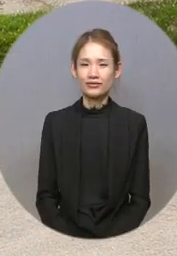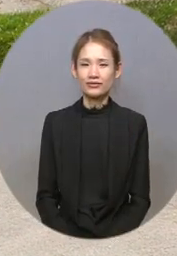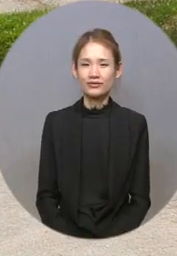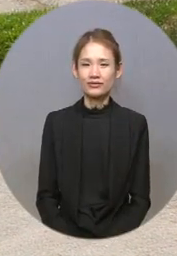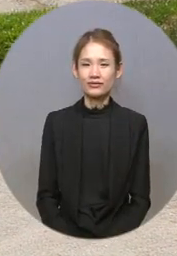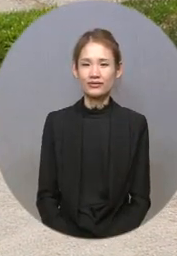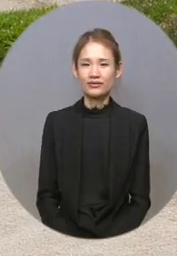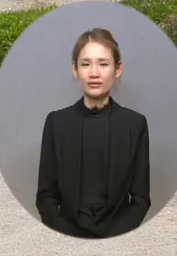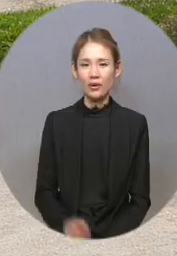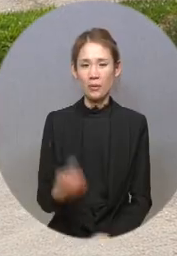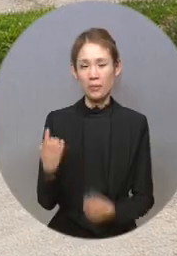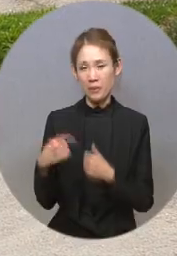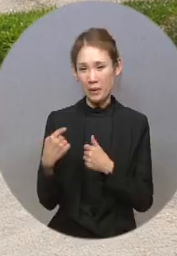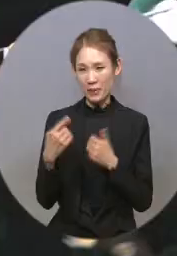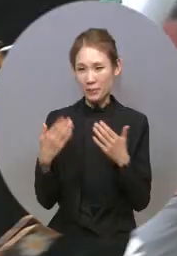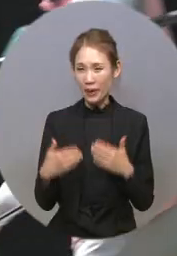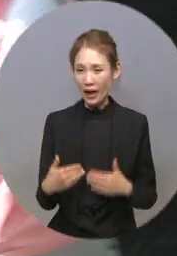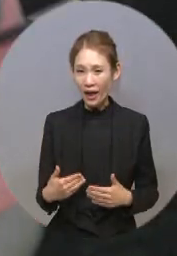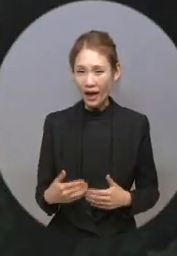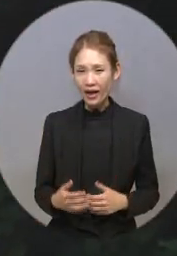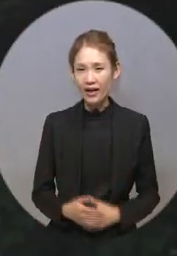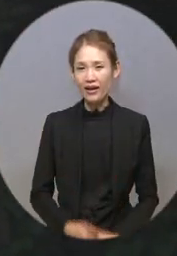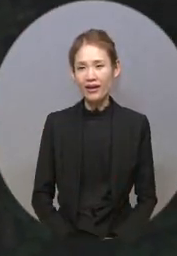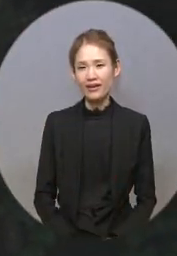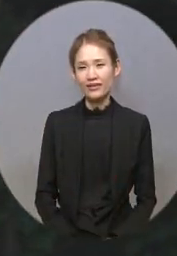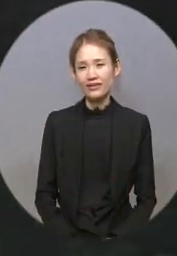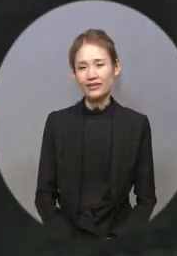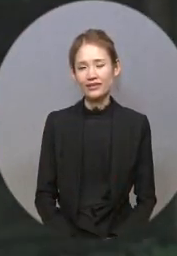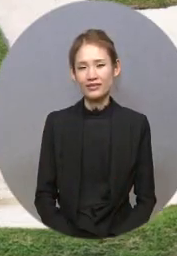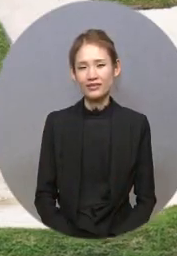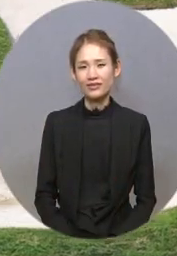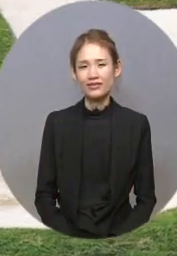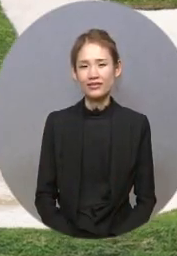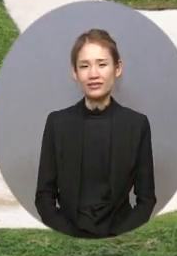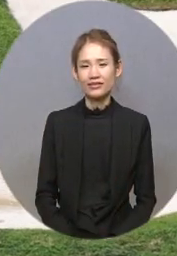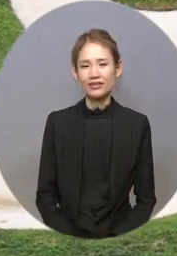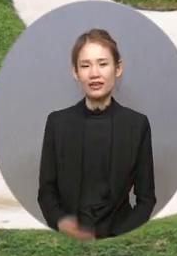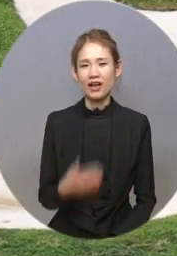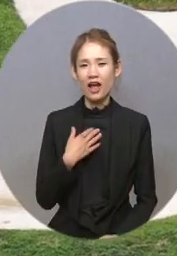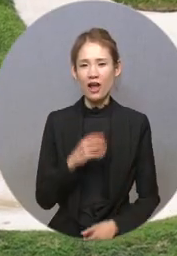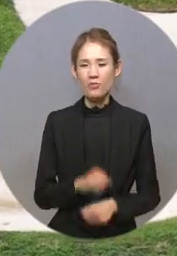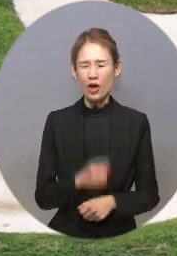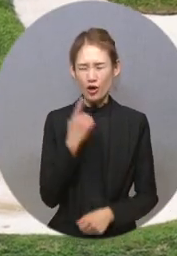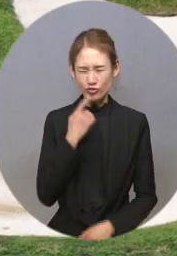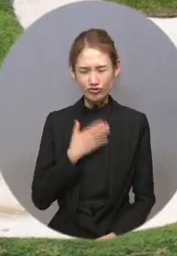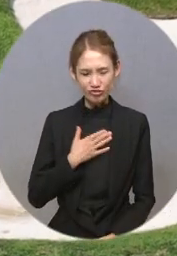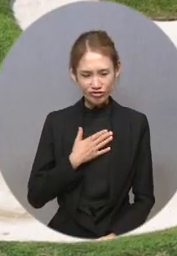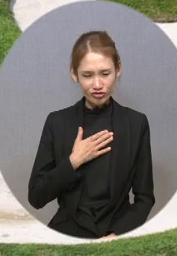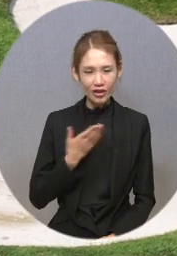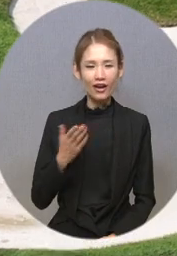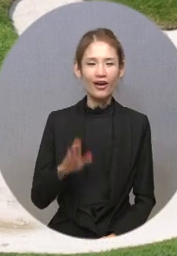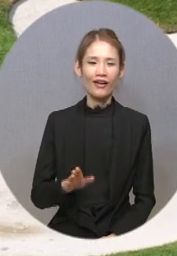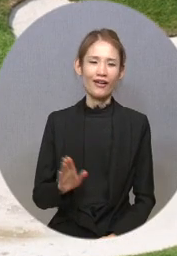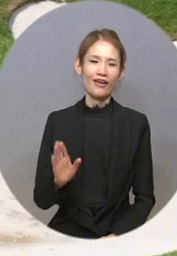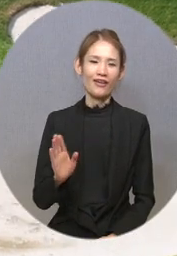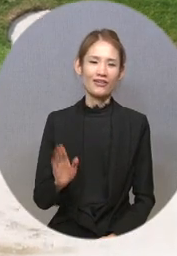야, 어디서 레슨 받니? 와. 내가 제일 잘 친 줄 알았더니 그게 아니었어. 와, 진짜